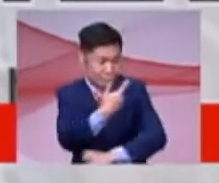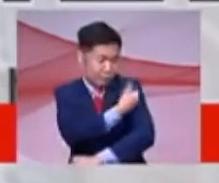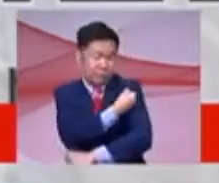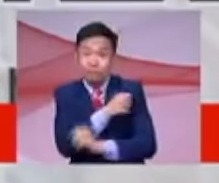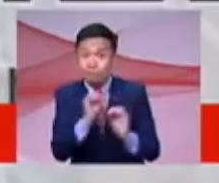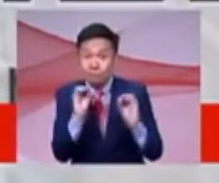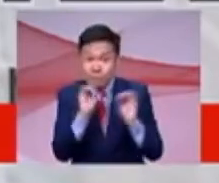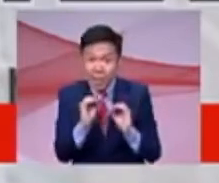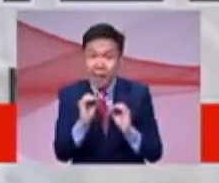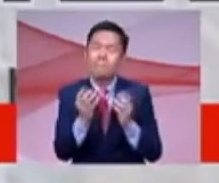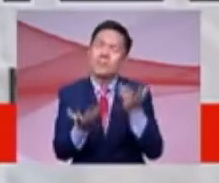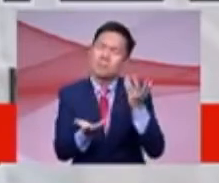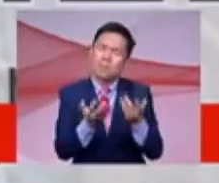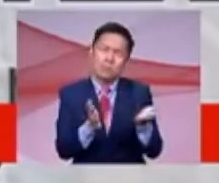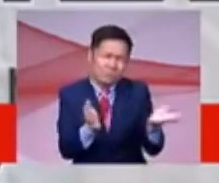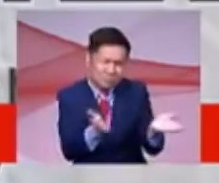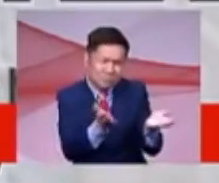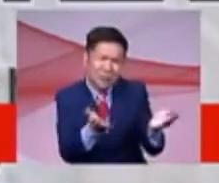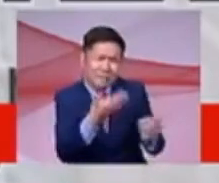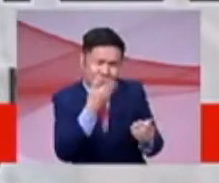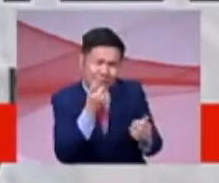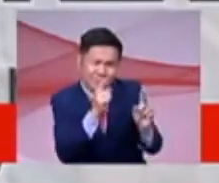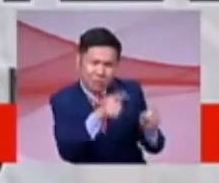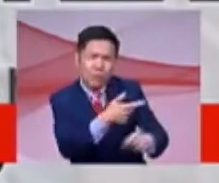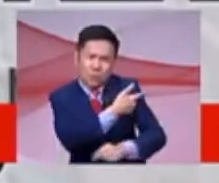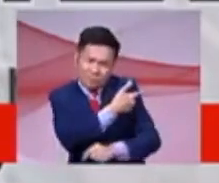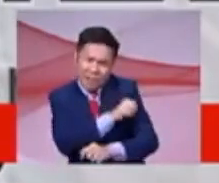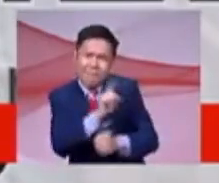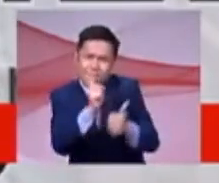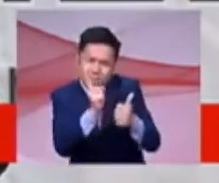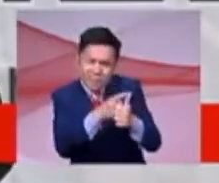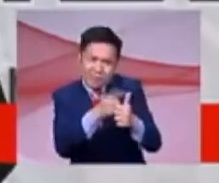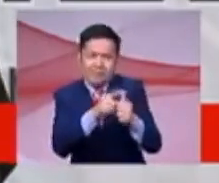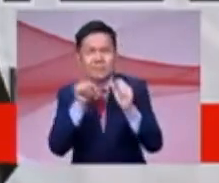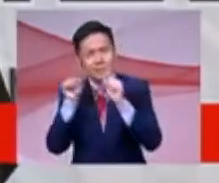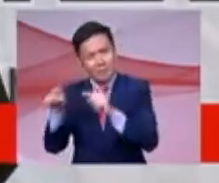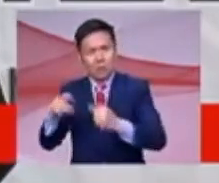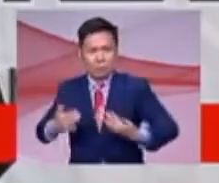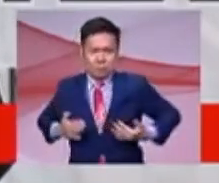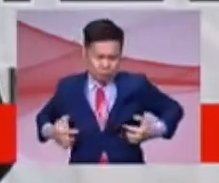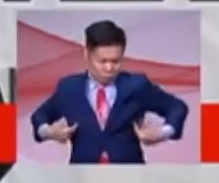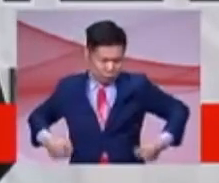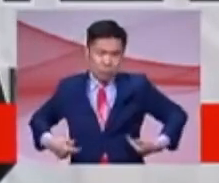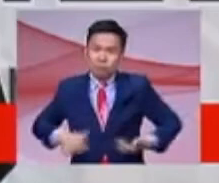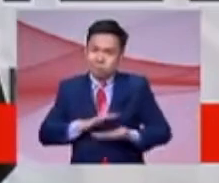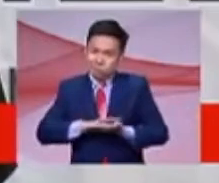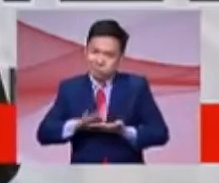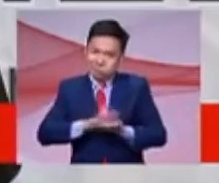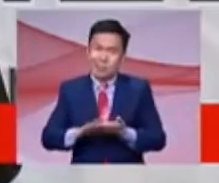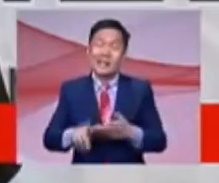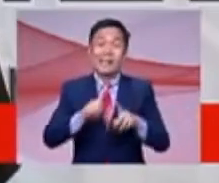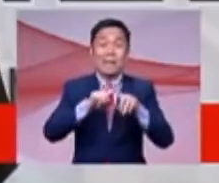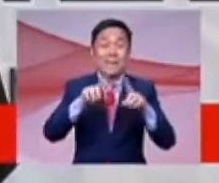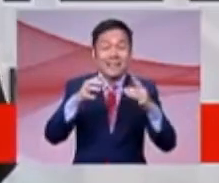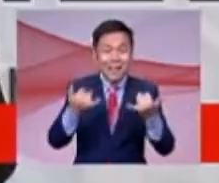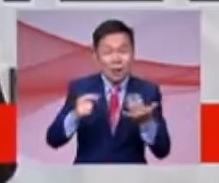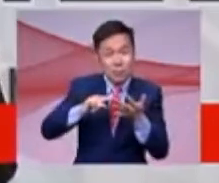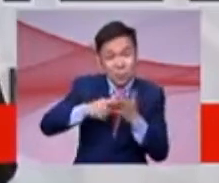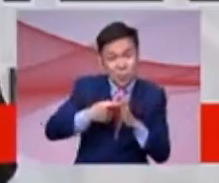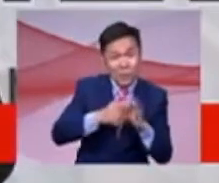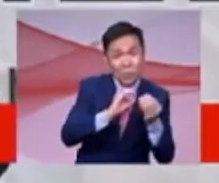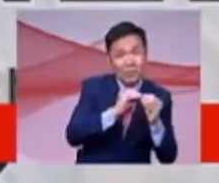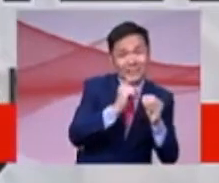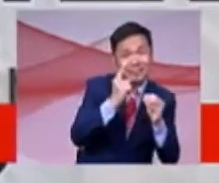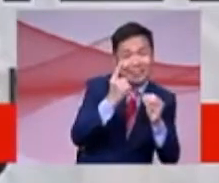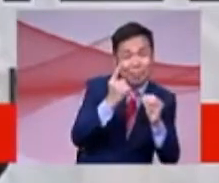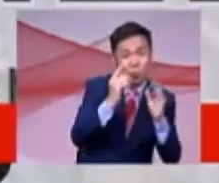kita akan menggalakkan mereka untuk mendapatkan vaksinasi. Jadi setakat ini kita masih peringkat permulaan, iaitu fasa 1,